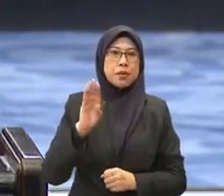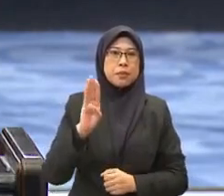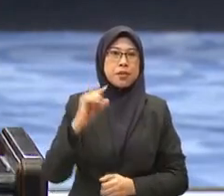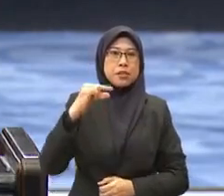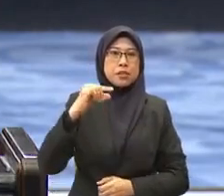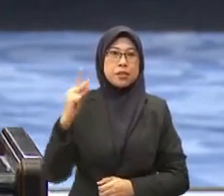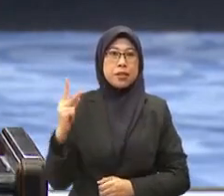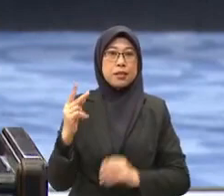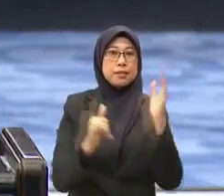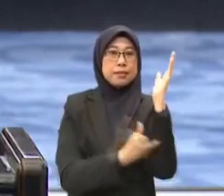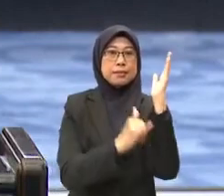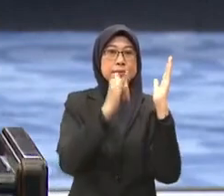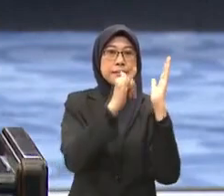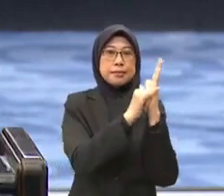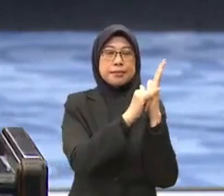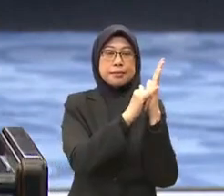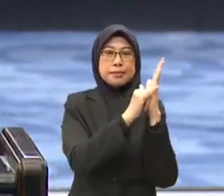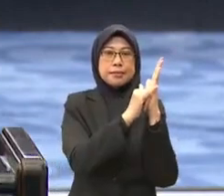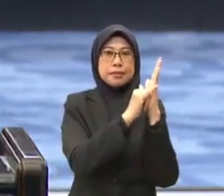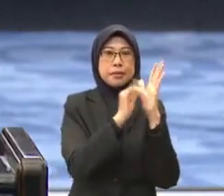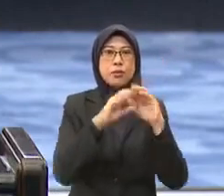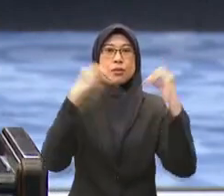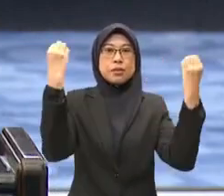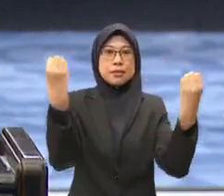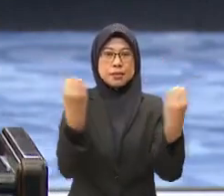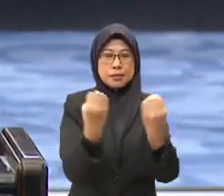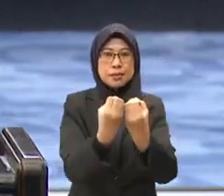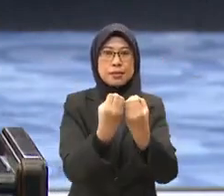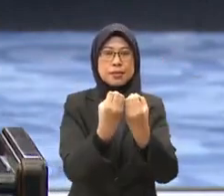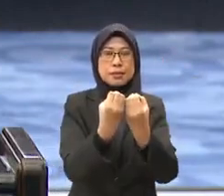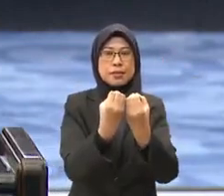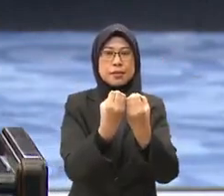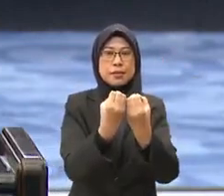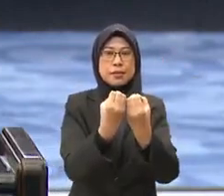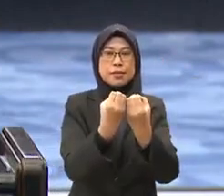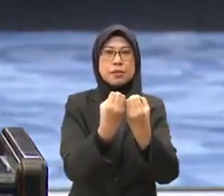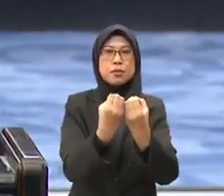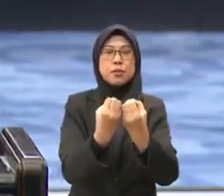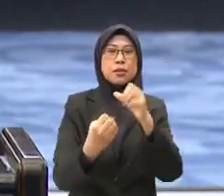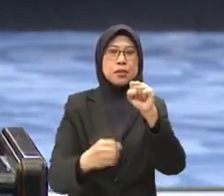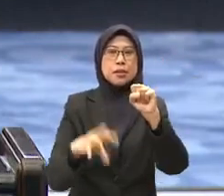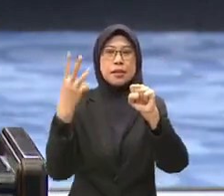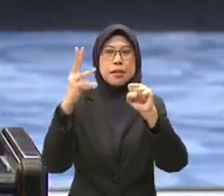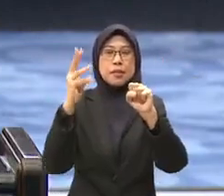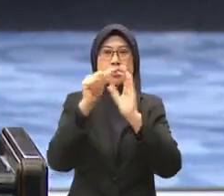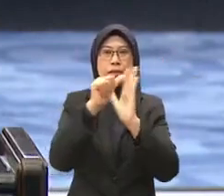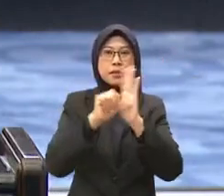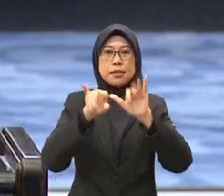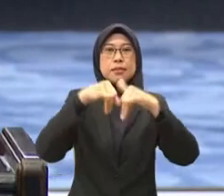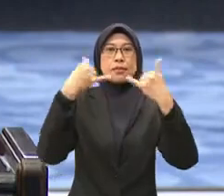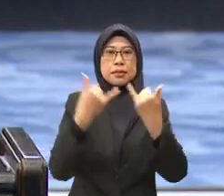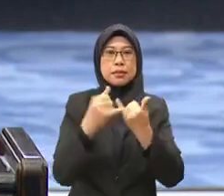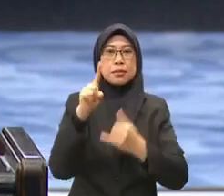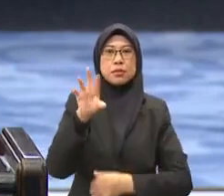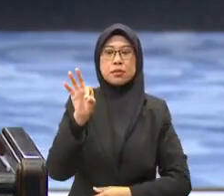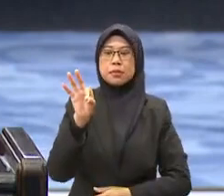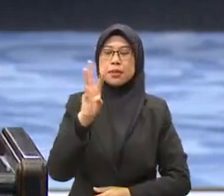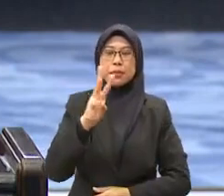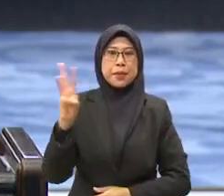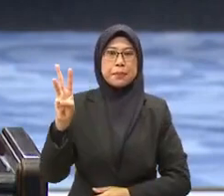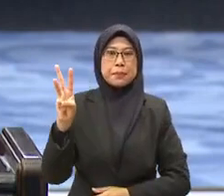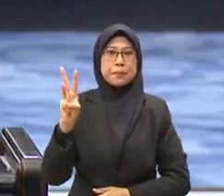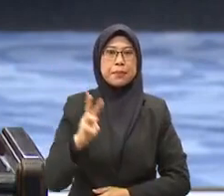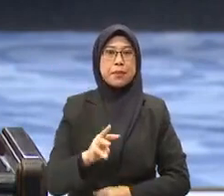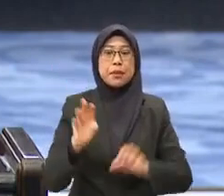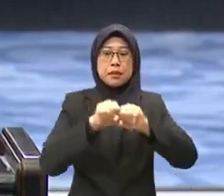ybgk merupakan badan yang diperbadankan di bawah seksyen 16 akta Syarikat 1966 sebagai